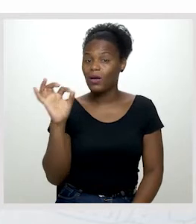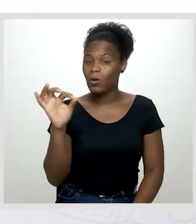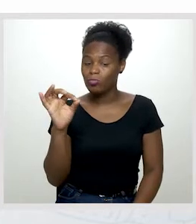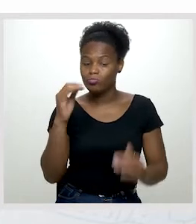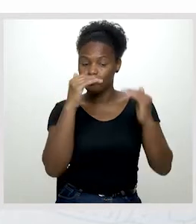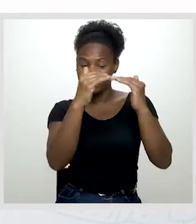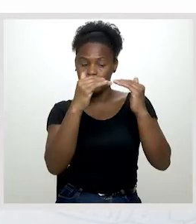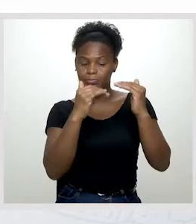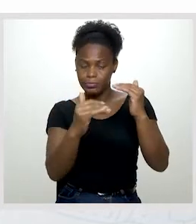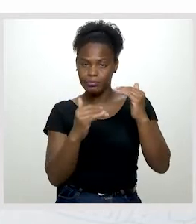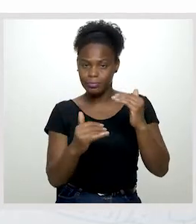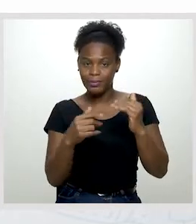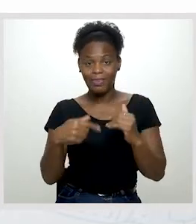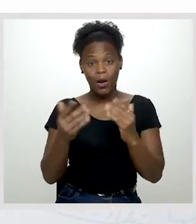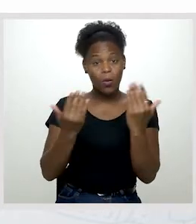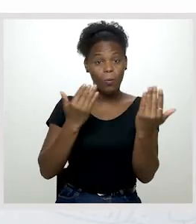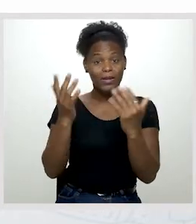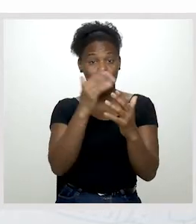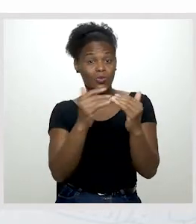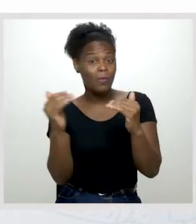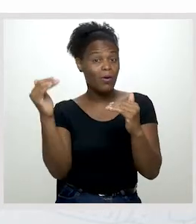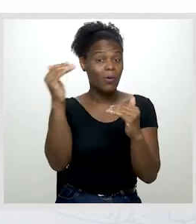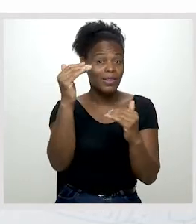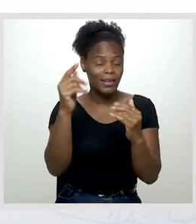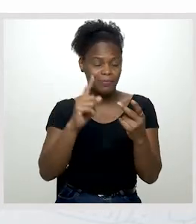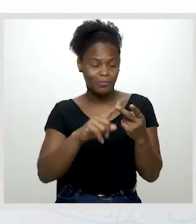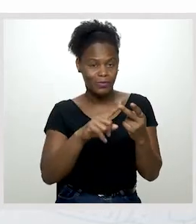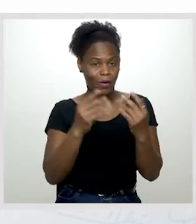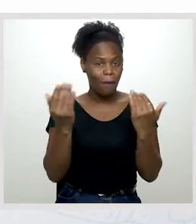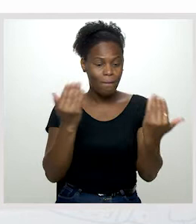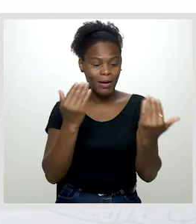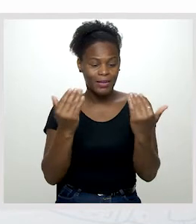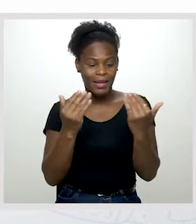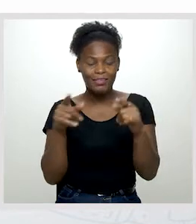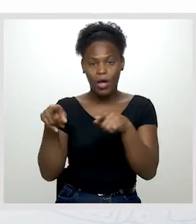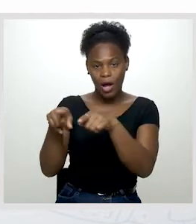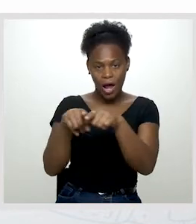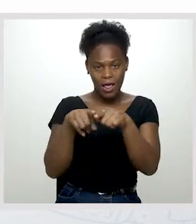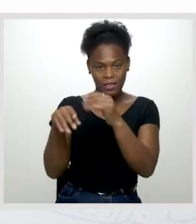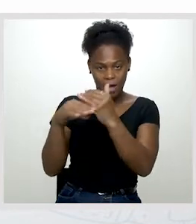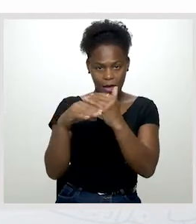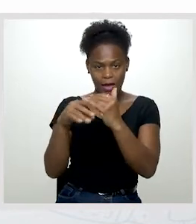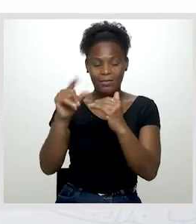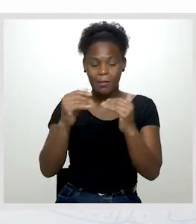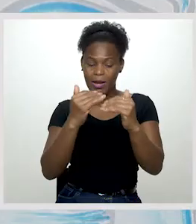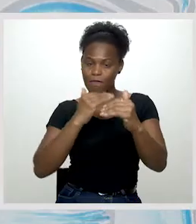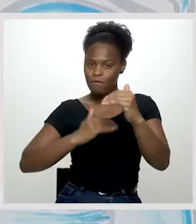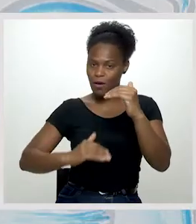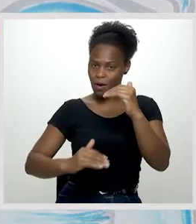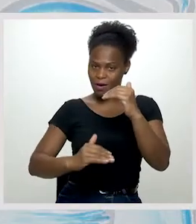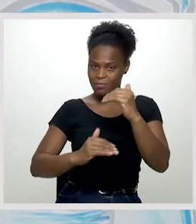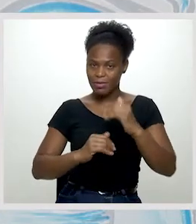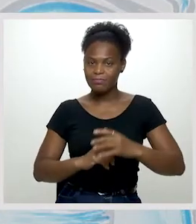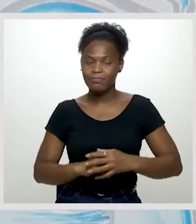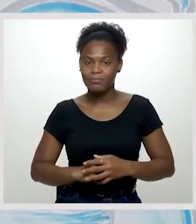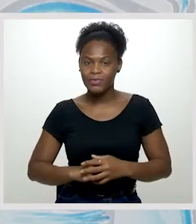le comparatif de supériorité, on a le comparatif d'égalité et d'infériorité. Et